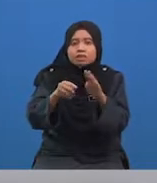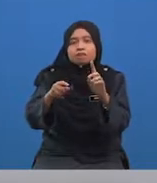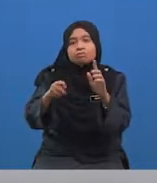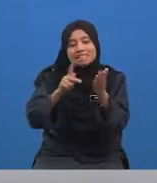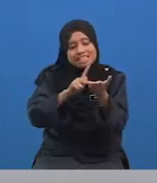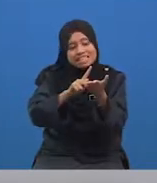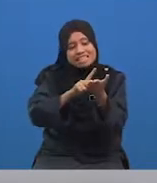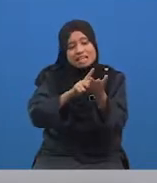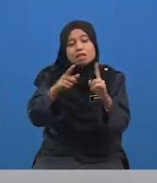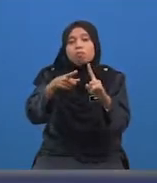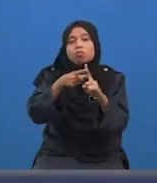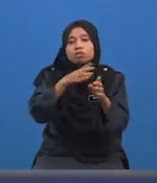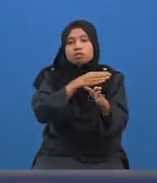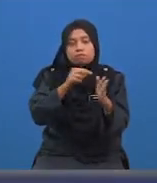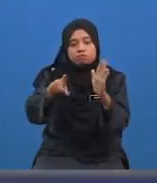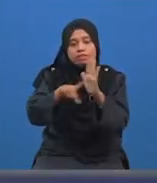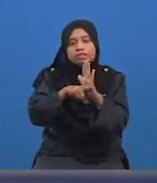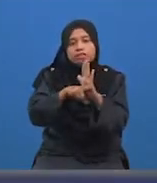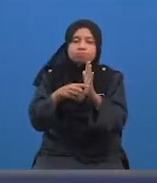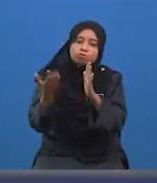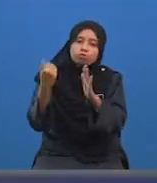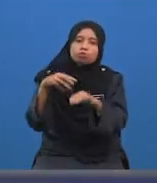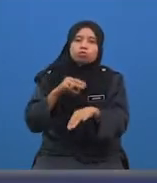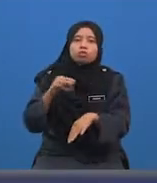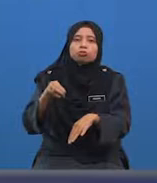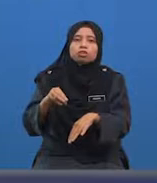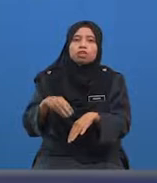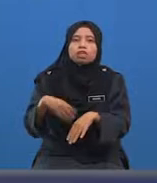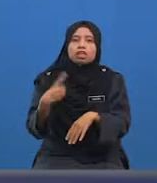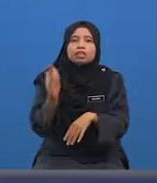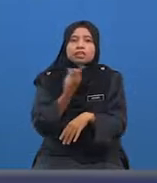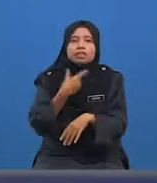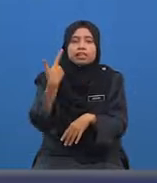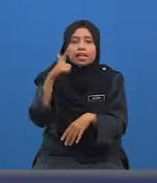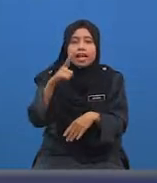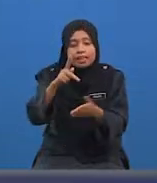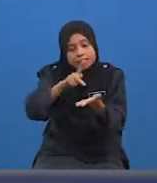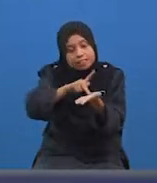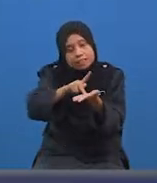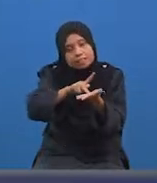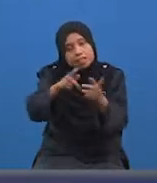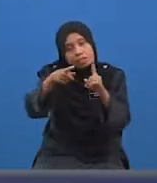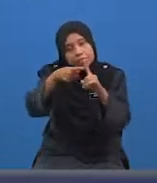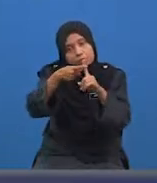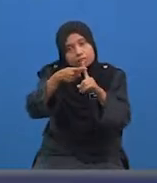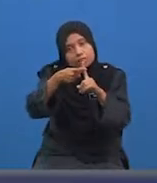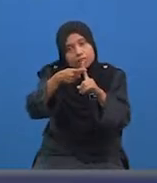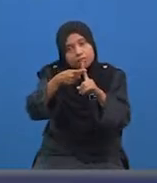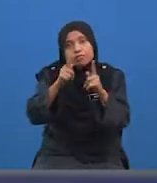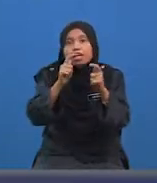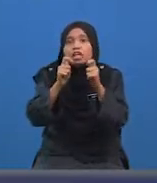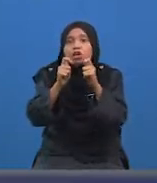positif dan negatif. Ayuh murid-murid, mari kita lihat kesan positif